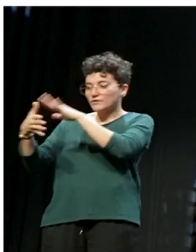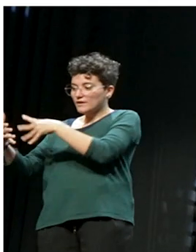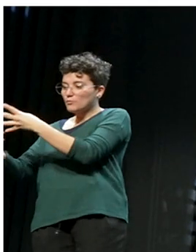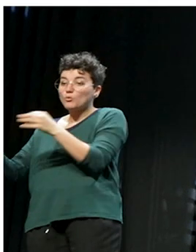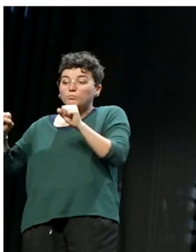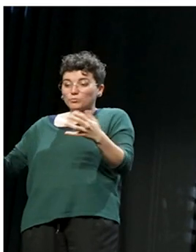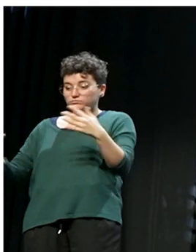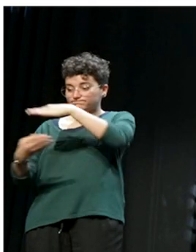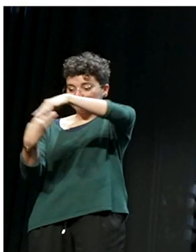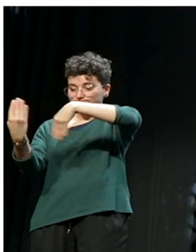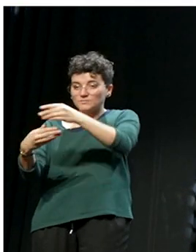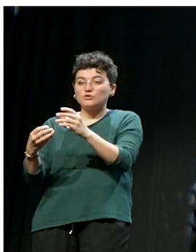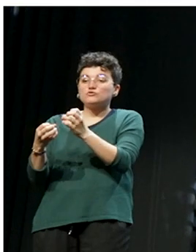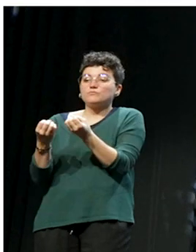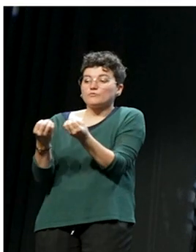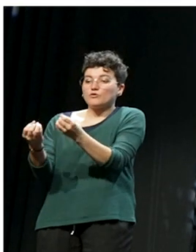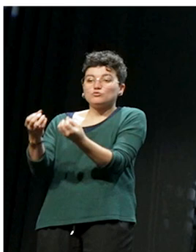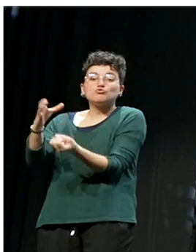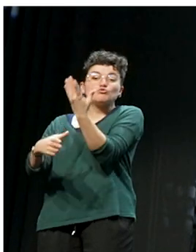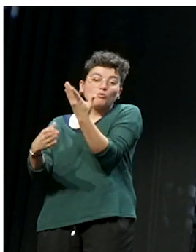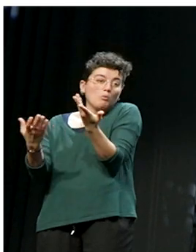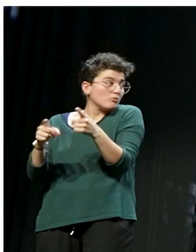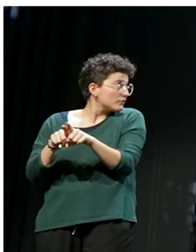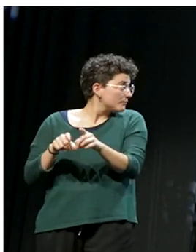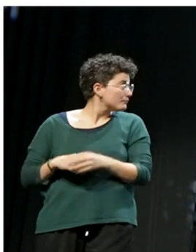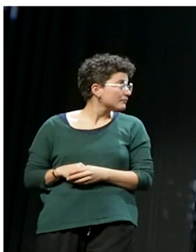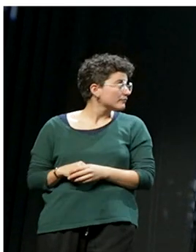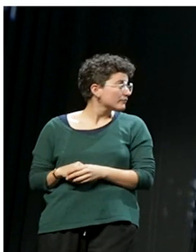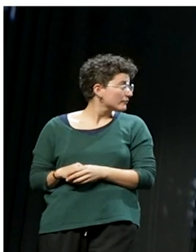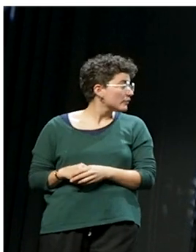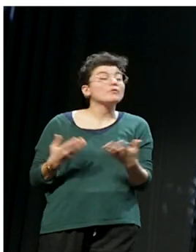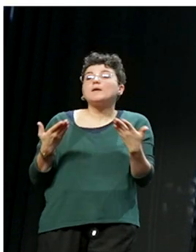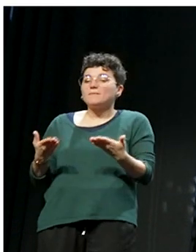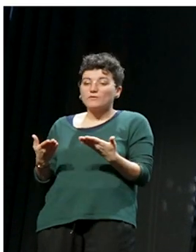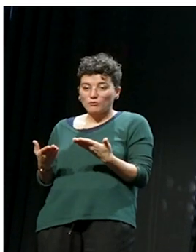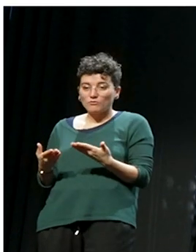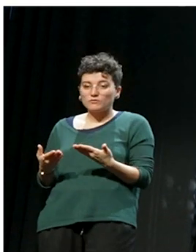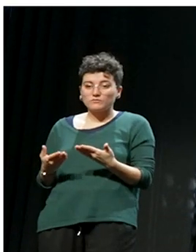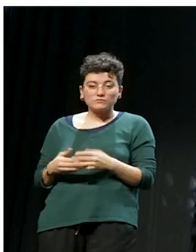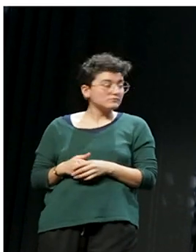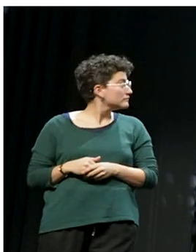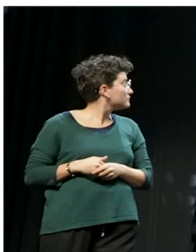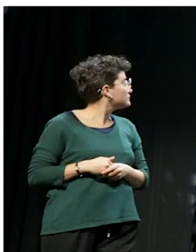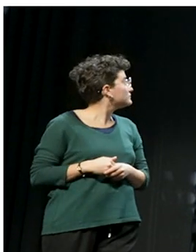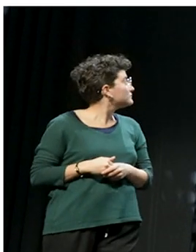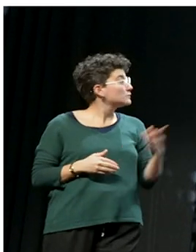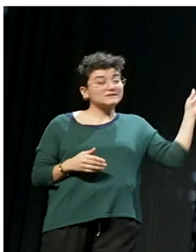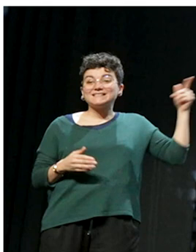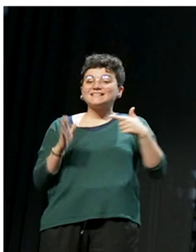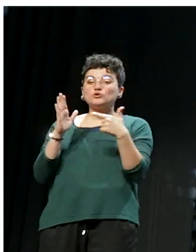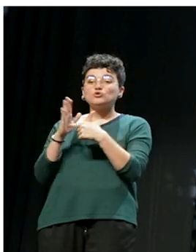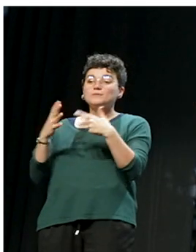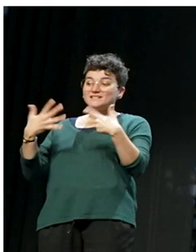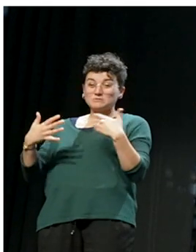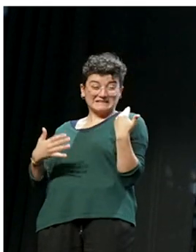suivante. Donc, ce sont que des maths. Hein. C'est que des maths, que des maths. Hein. Voilà. Alors là, actuellement, où on en est, c'est que ça date de 2018. Hein. C'est très, très